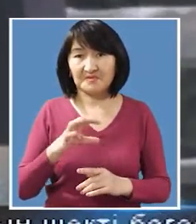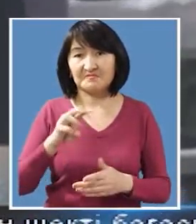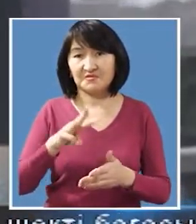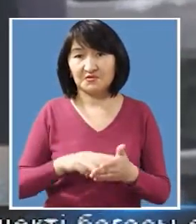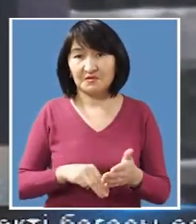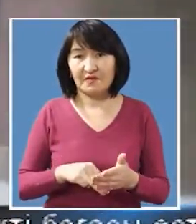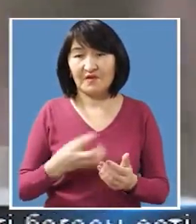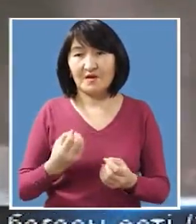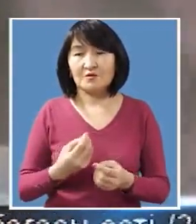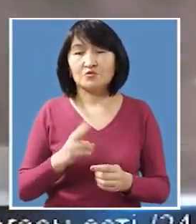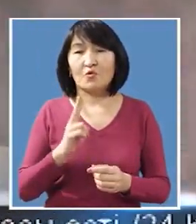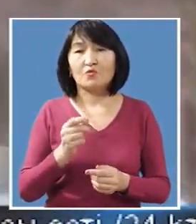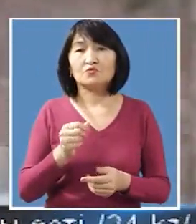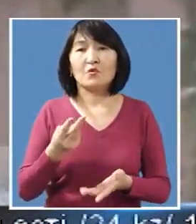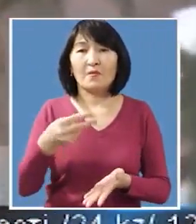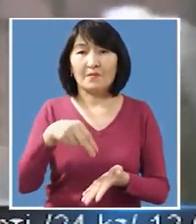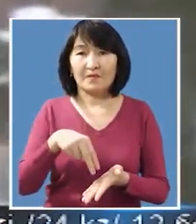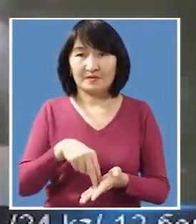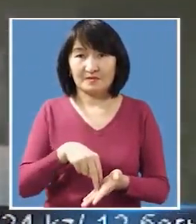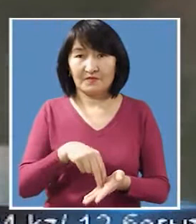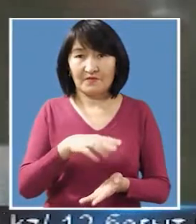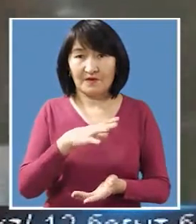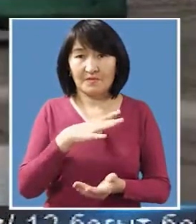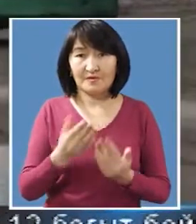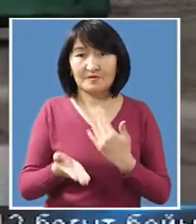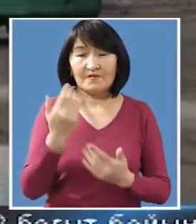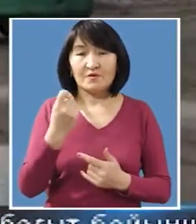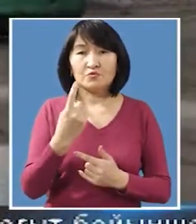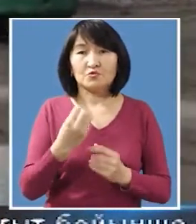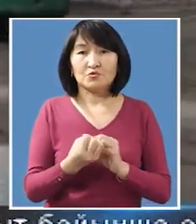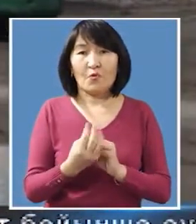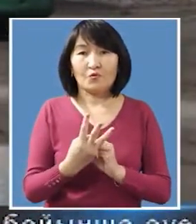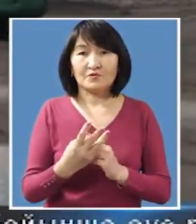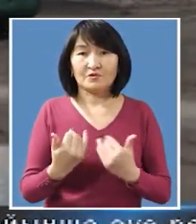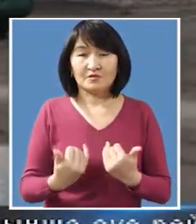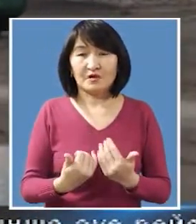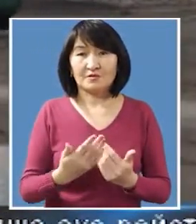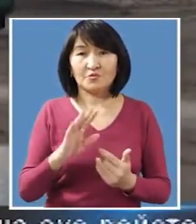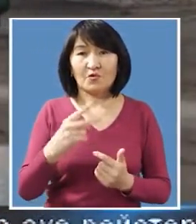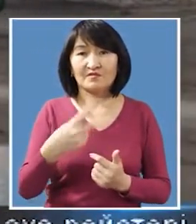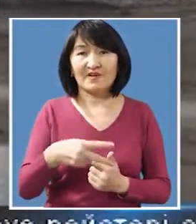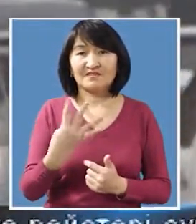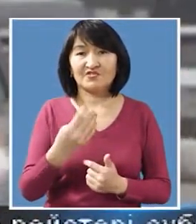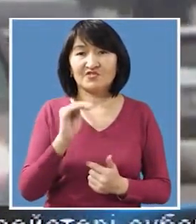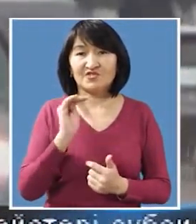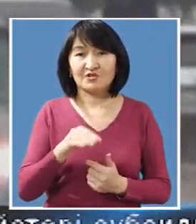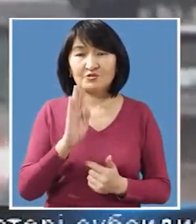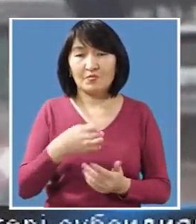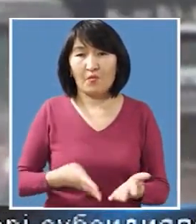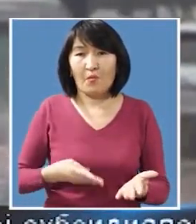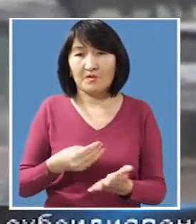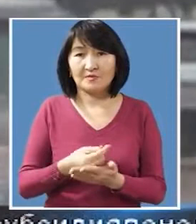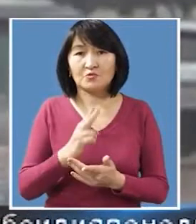тұлпар мүгедектердің тұрағына қойғандар бұрын 113 мың теңге төлесе, жаңа заңда 24 мың теңге. Сондай ақ